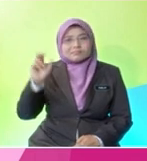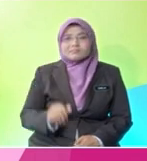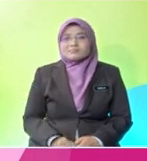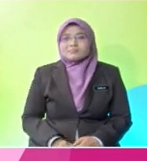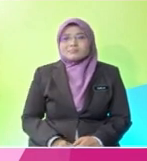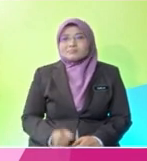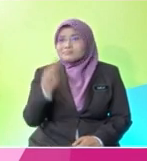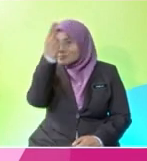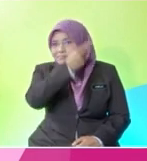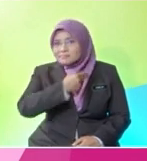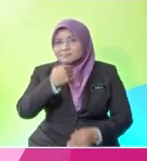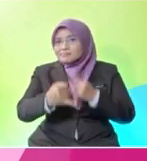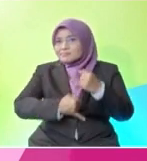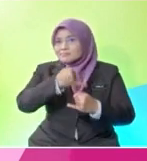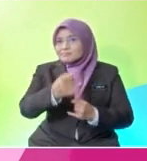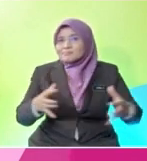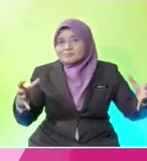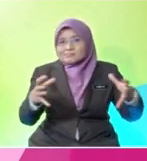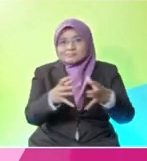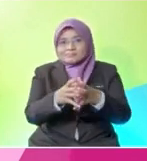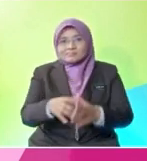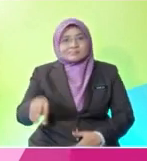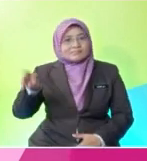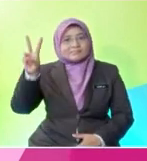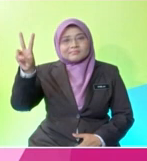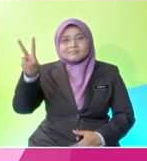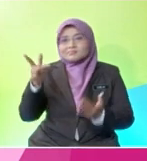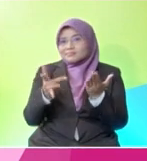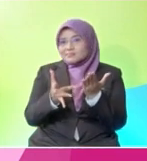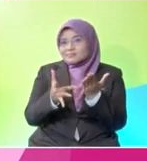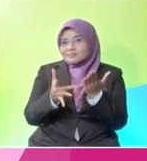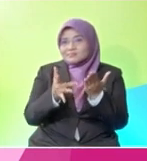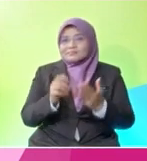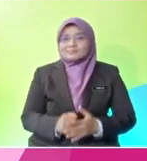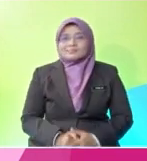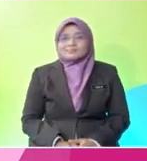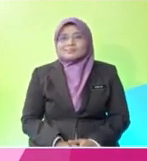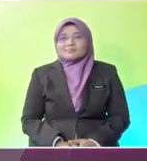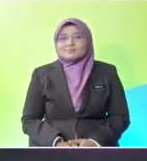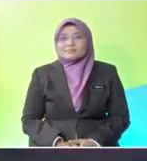menggabungkan dua teknologi dah tuh nah betul-betul